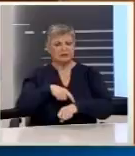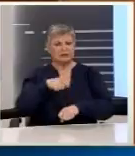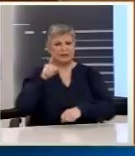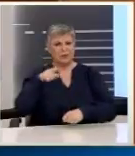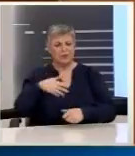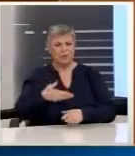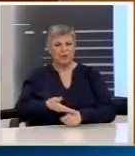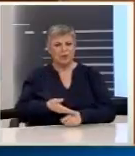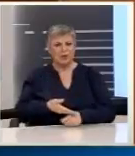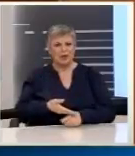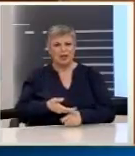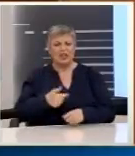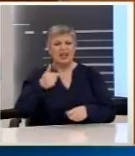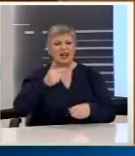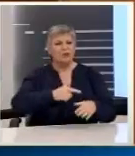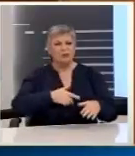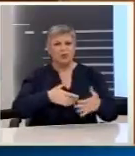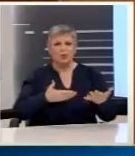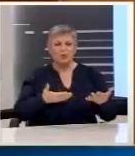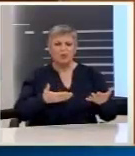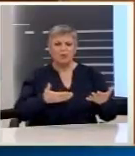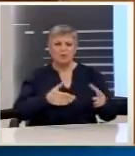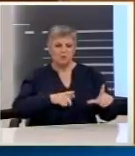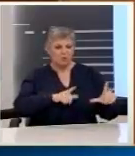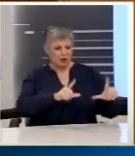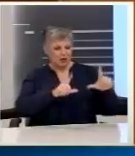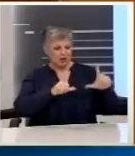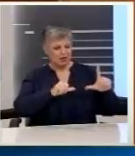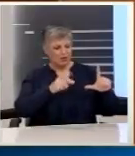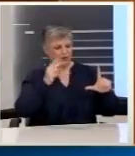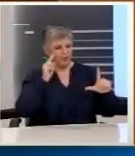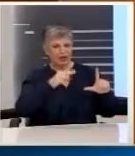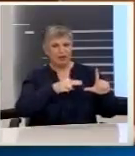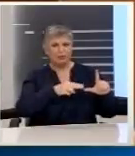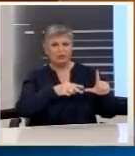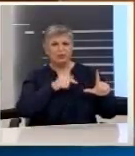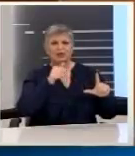σας ενδιαφέρει καν. Δεν σας ενδιαφέρει καν, δηλαδή,